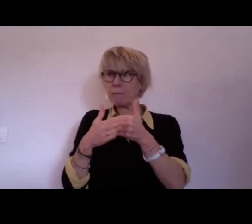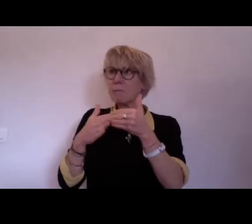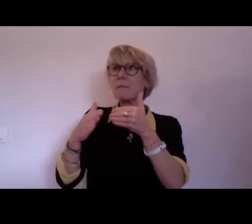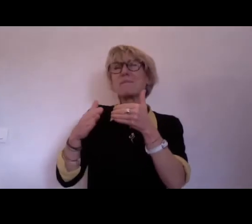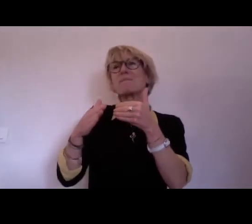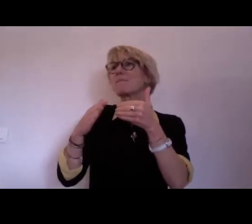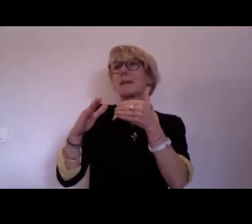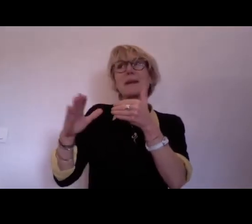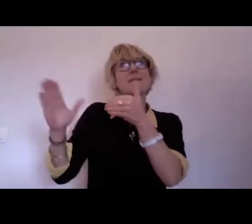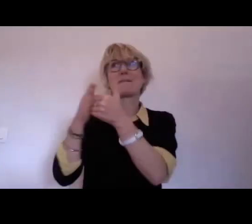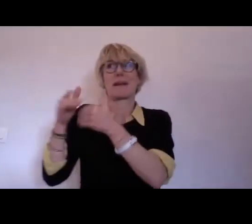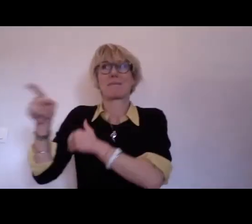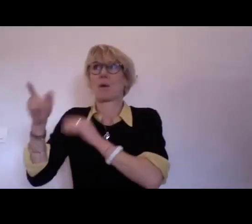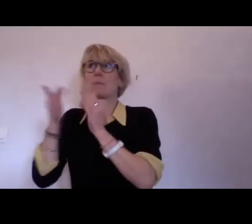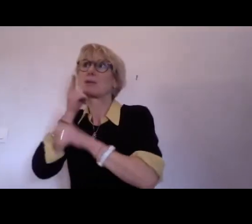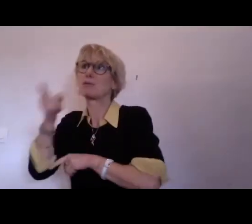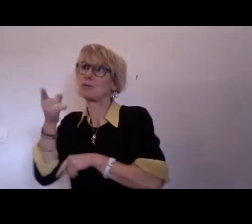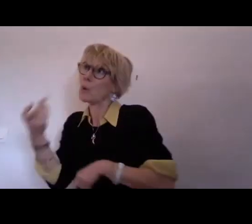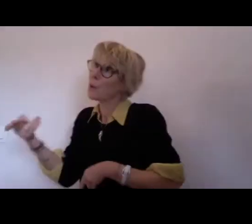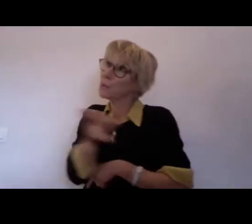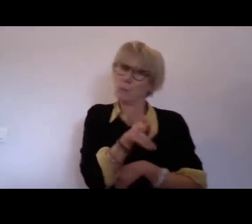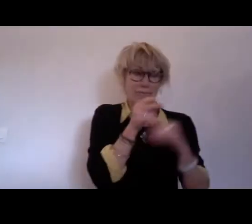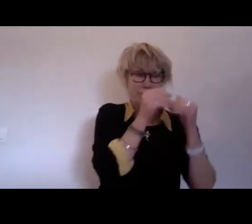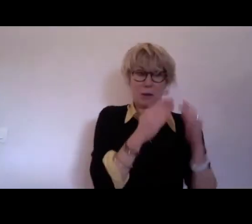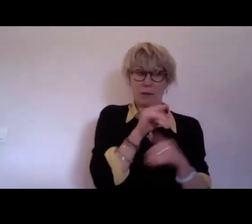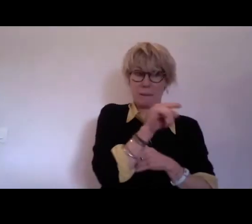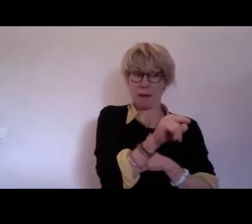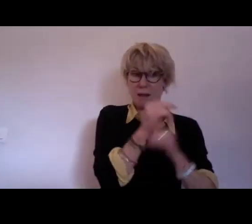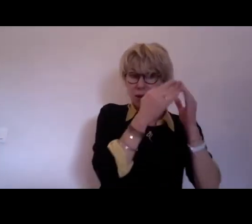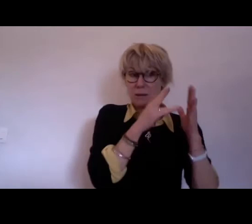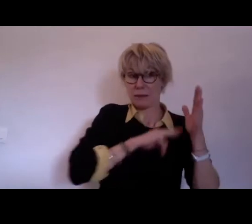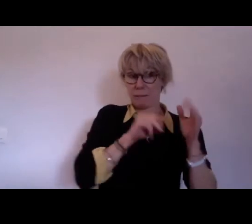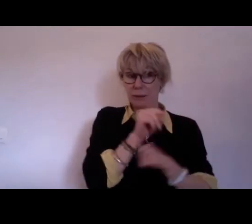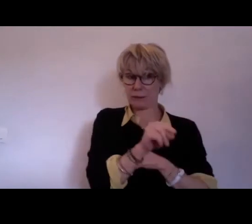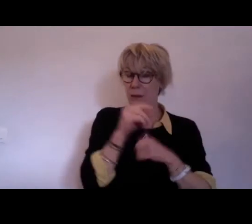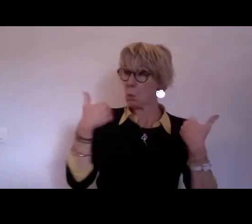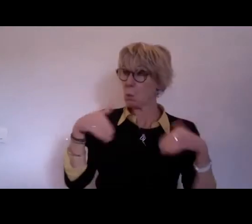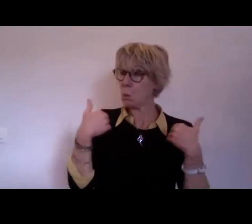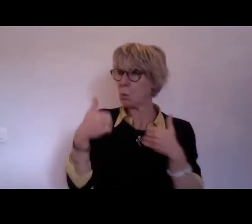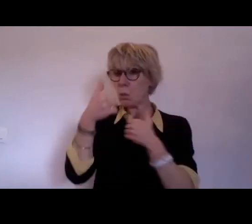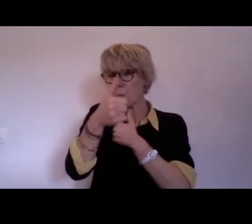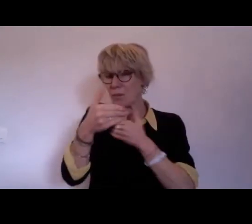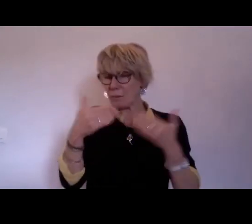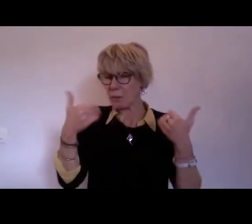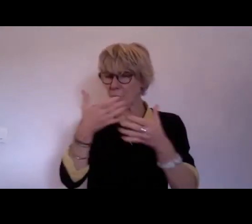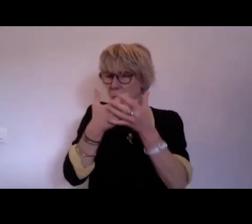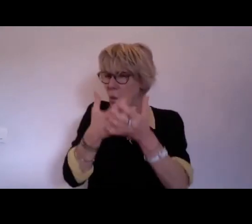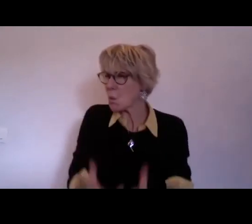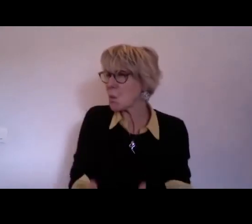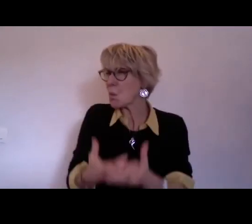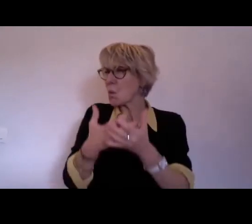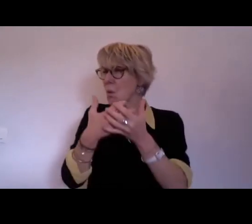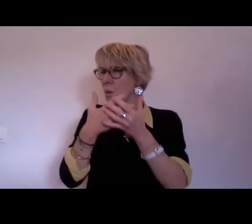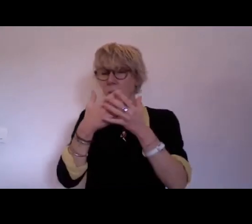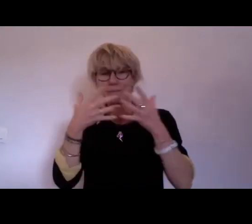aussi la vision de ce qui a été vécu en EHPAD. Ce confinement a été très lourd à porter, il y a eu